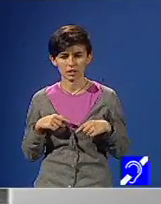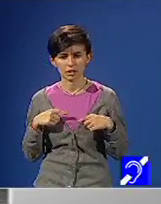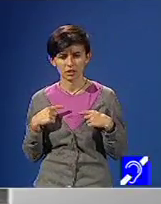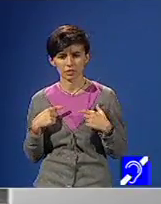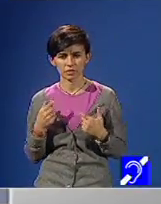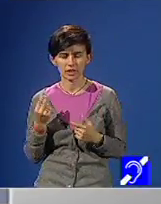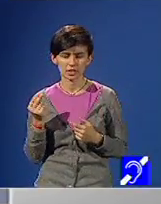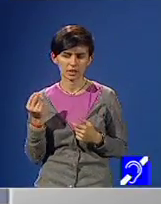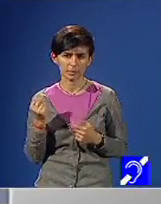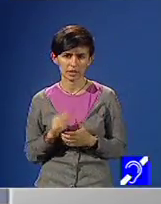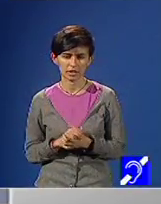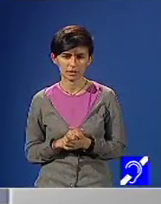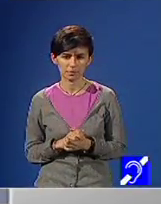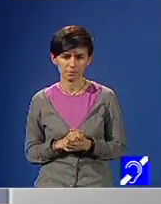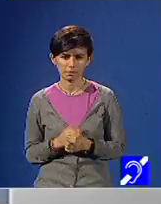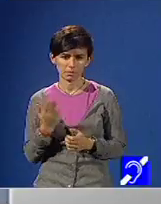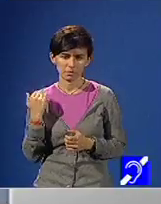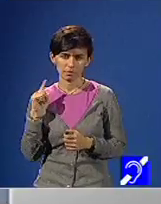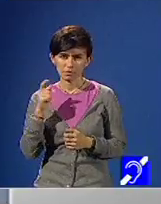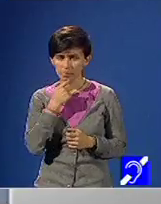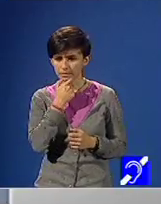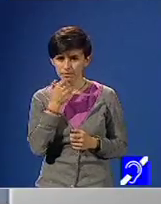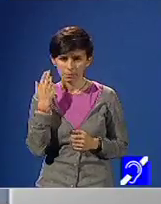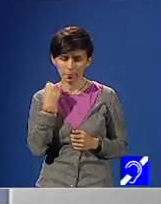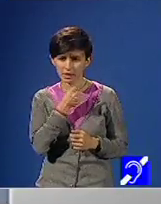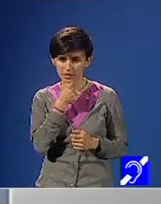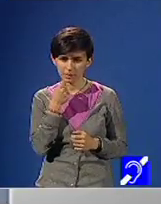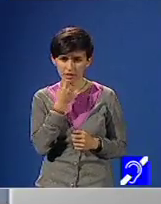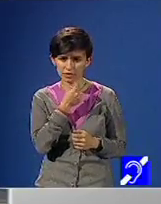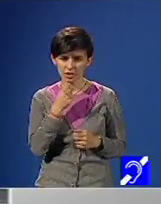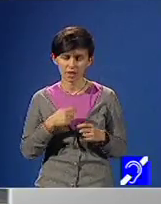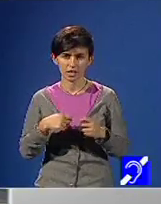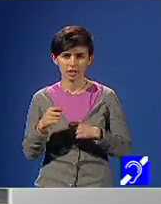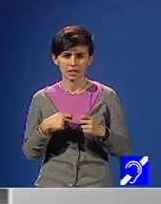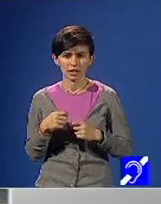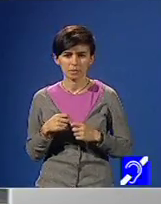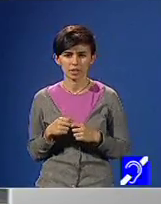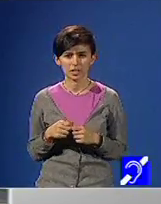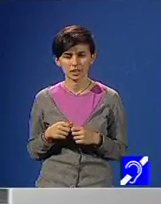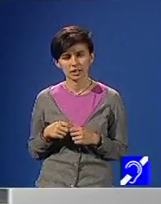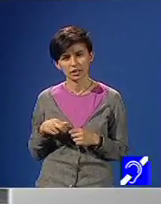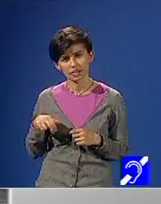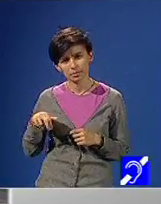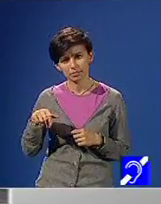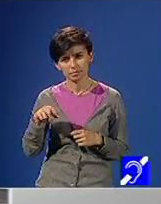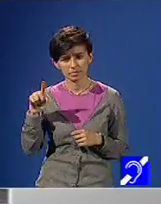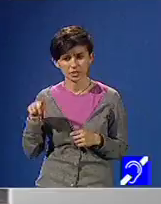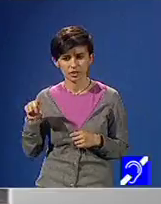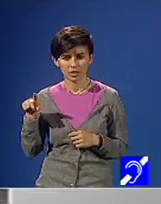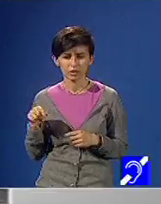Acum 2 ani de zile ați fost beneficiarii campaniei Walking Mind. Da, da, așa este. A